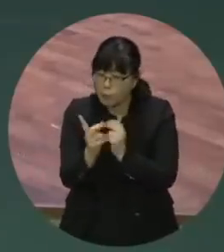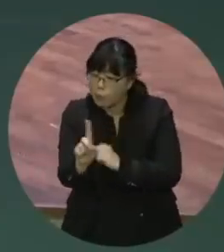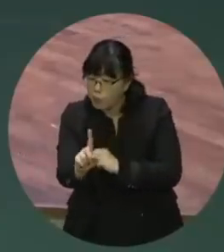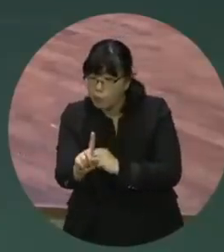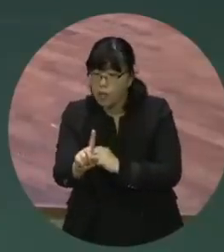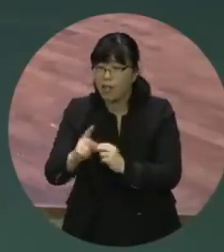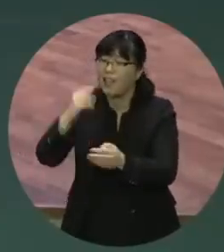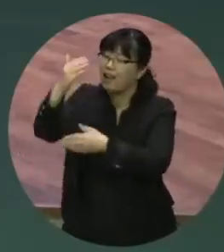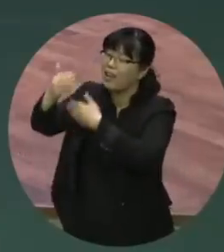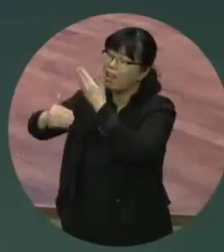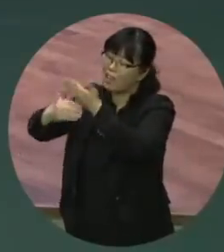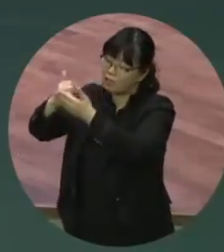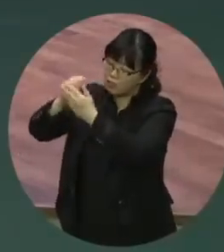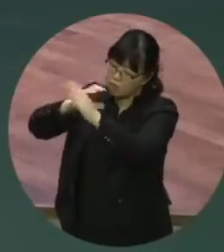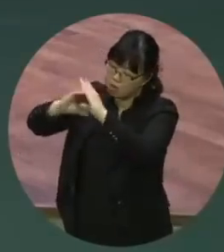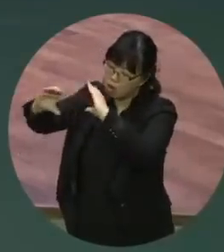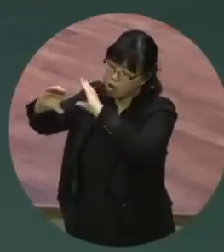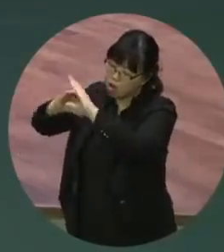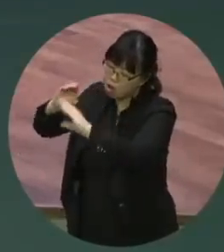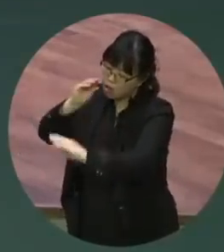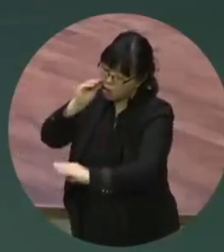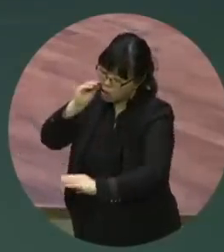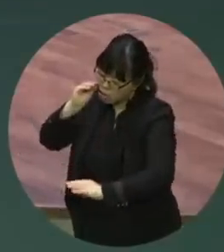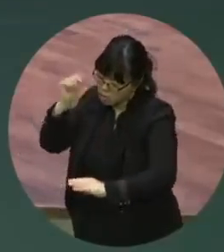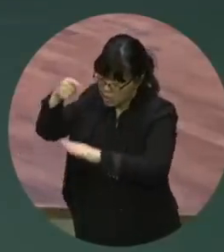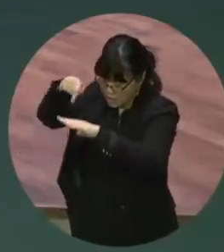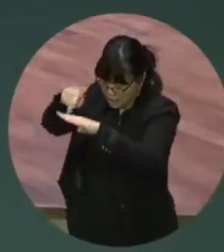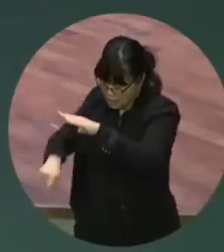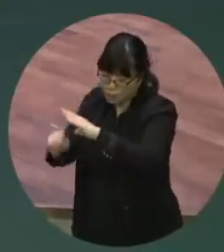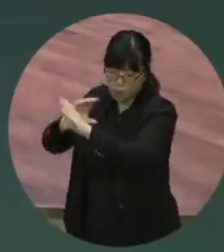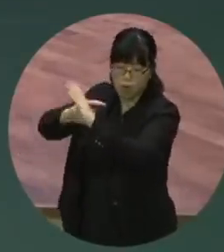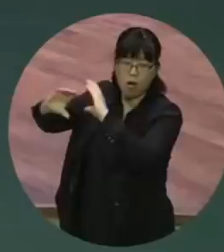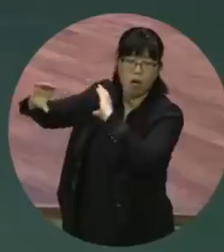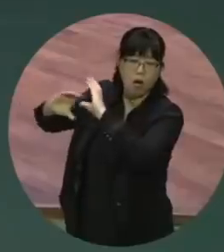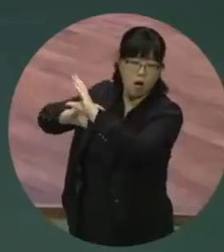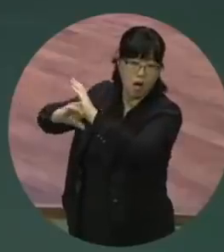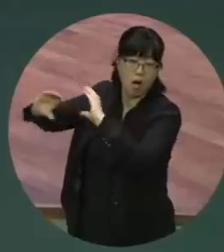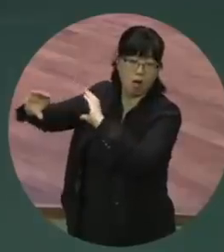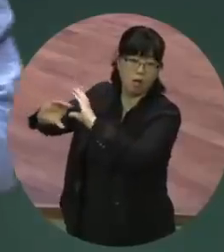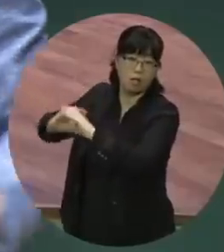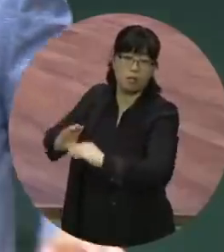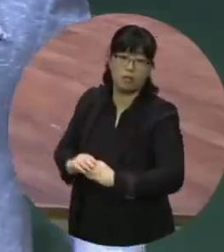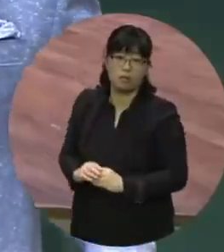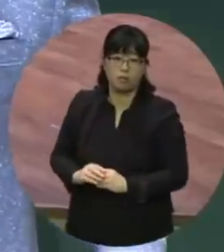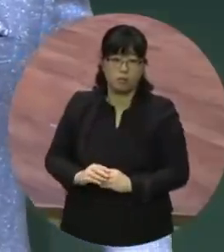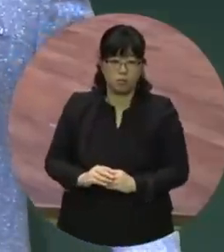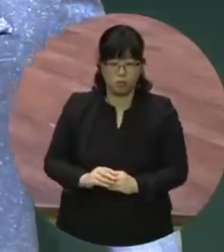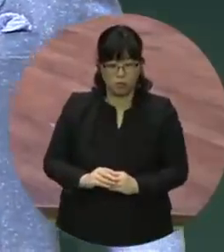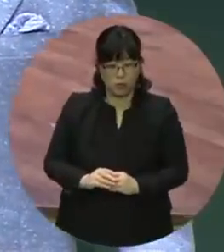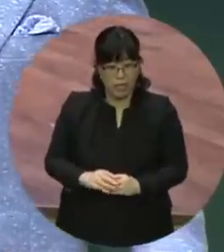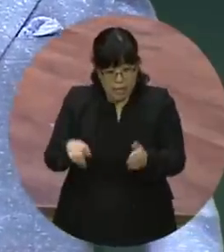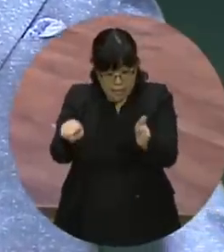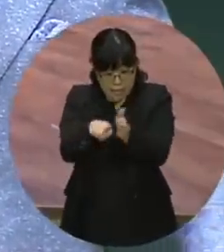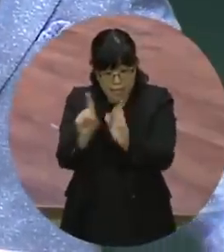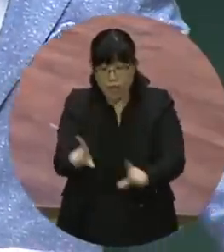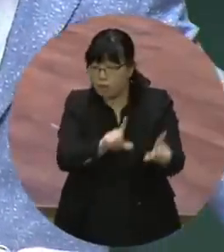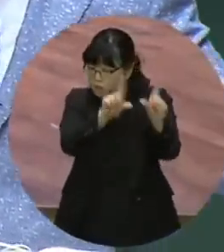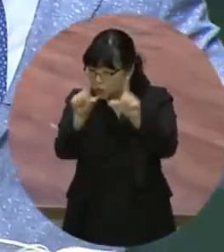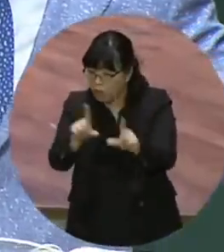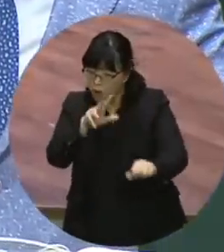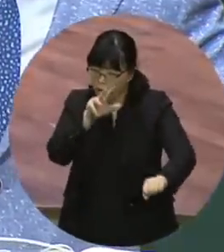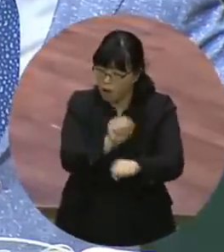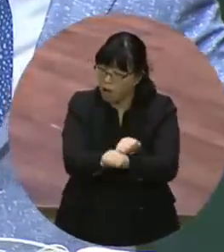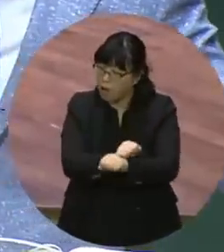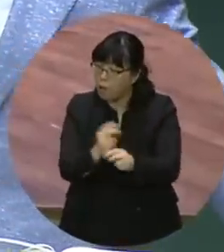깊은 소통. 이게 중요합니다. 여러분이 어떻게 신앙생활을 좀 잘할 수 있느냐? 어떻게 하면 나도